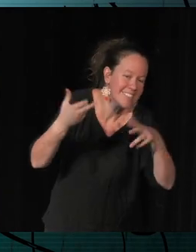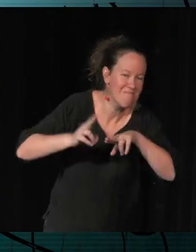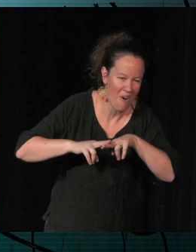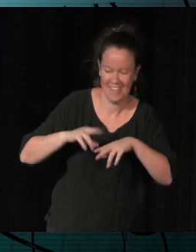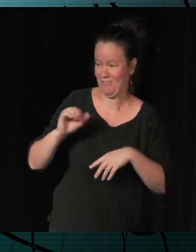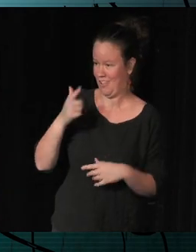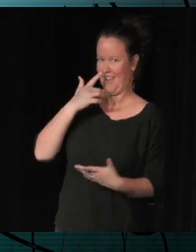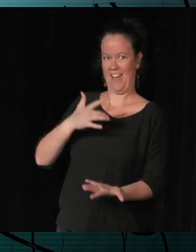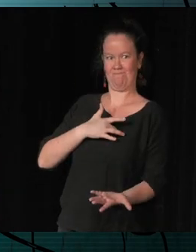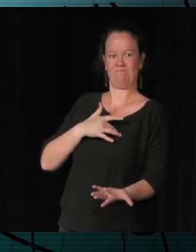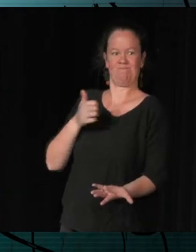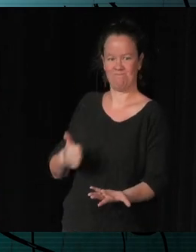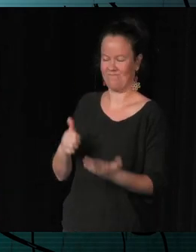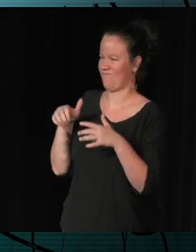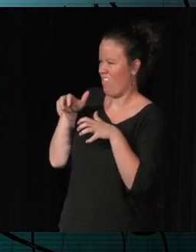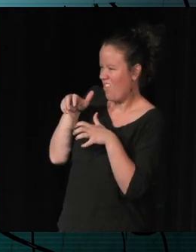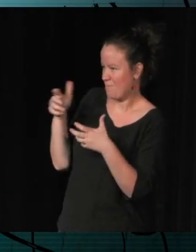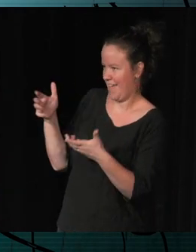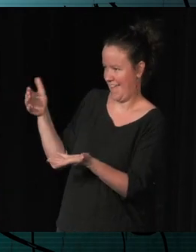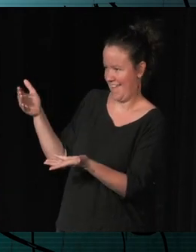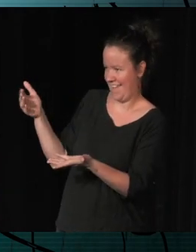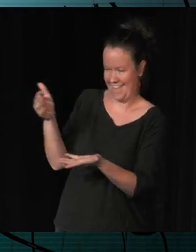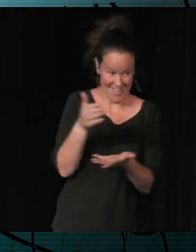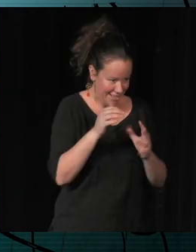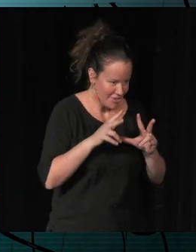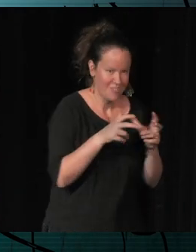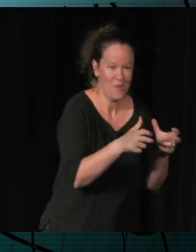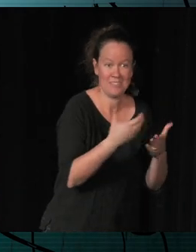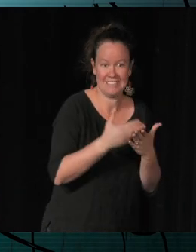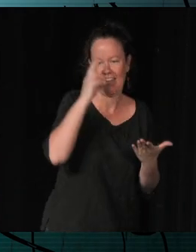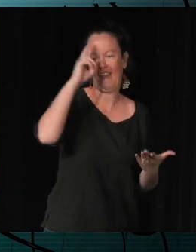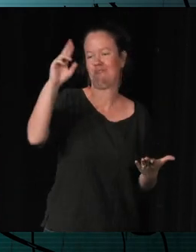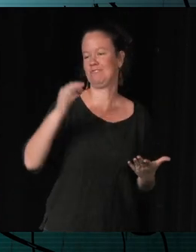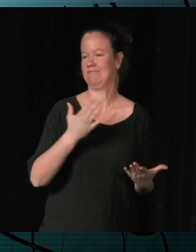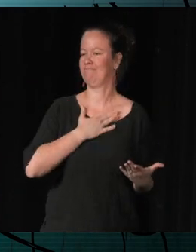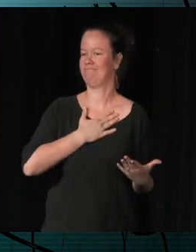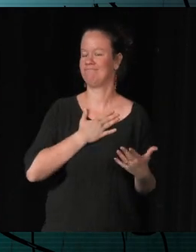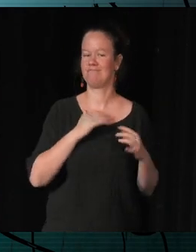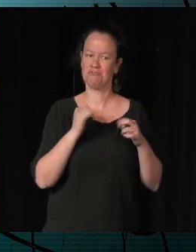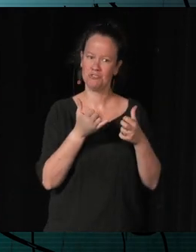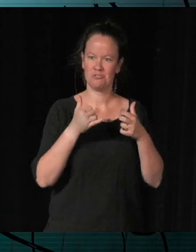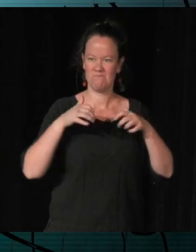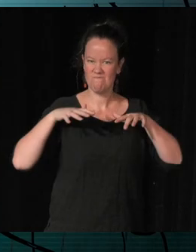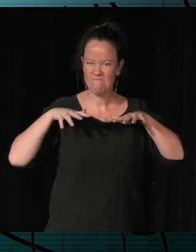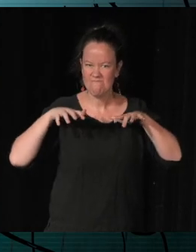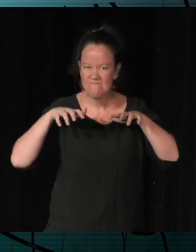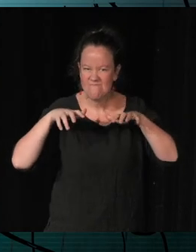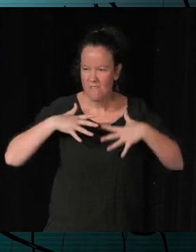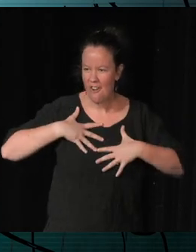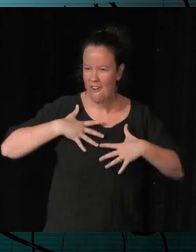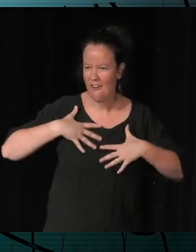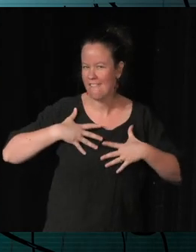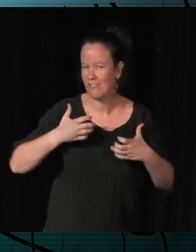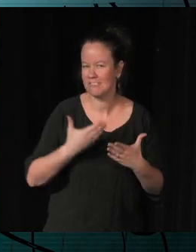rêv voilà un jour de faire un jeu qui fasse peur dans l'esprit des des des jeux l'époque parce que ce qu'il faut voir aussi